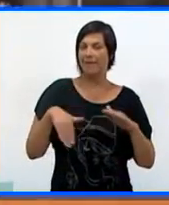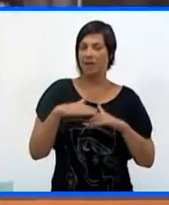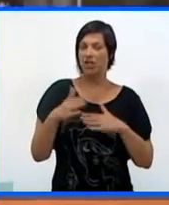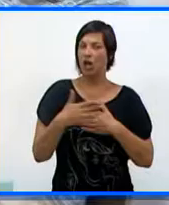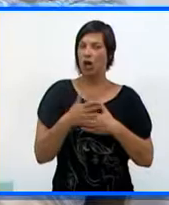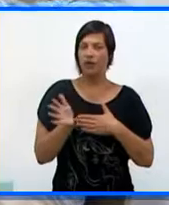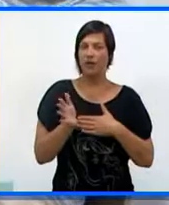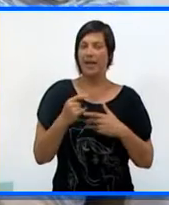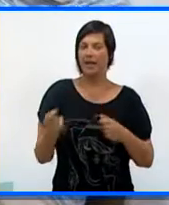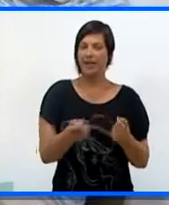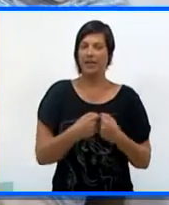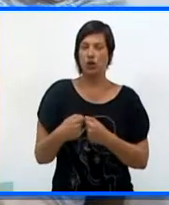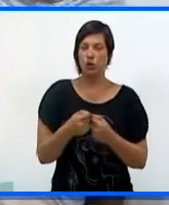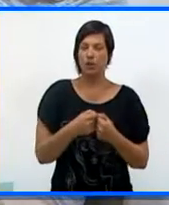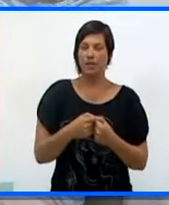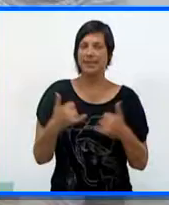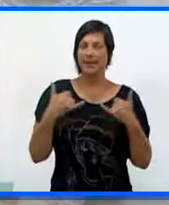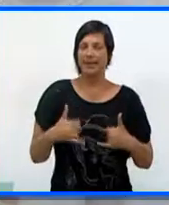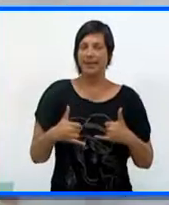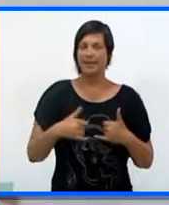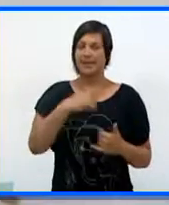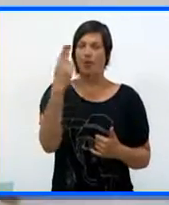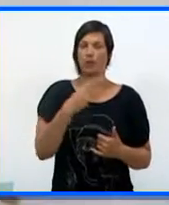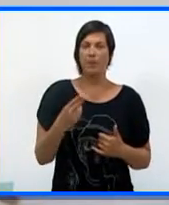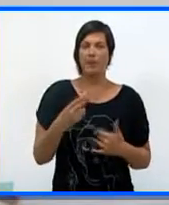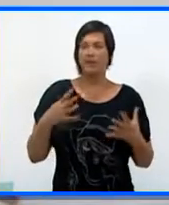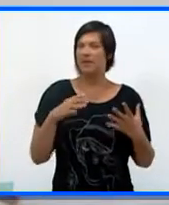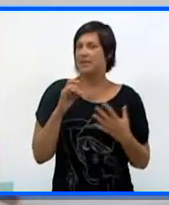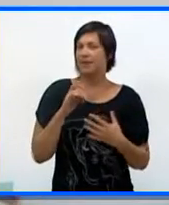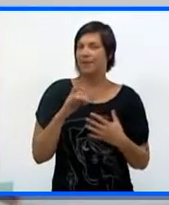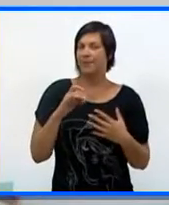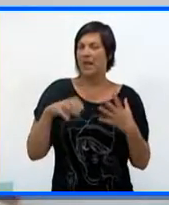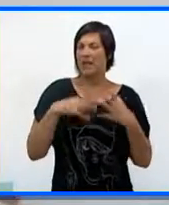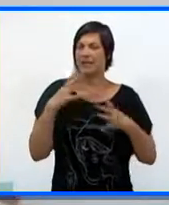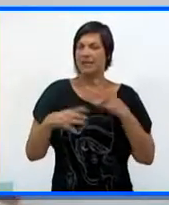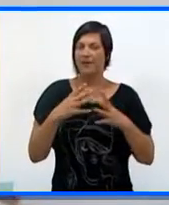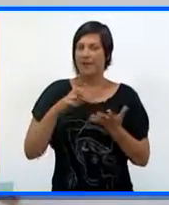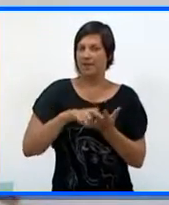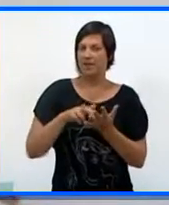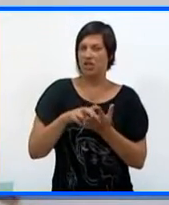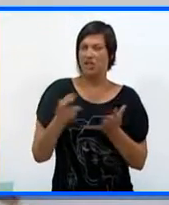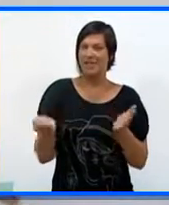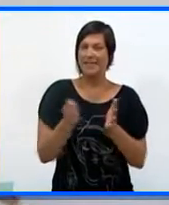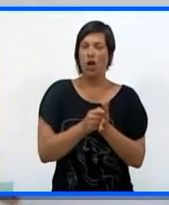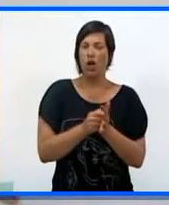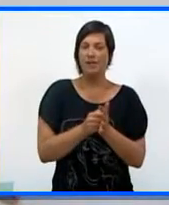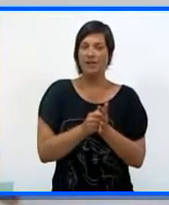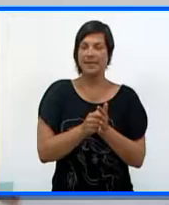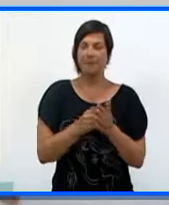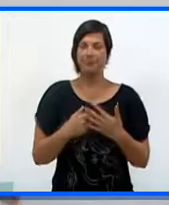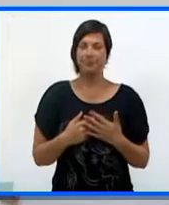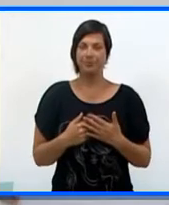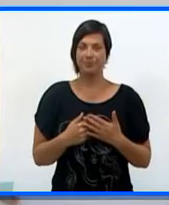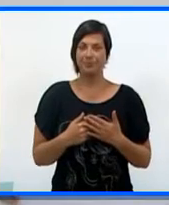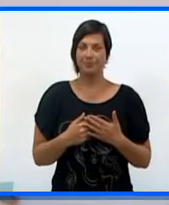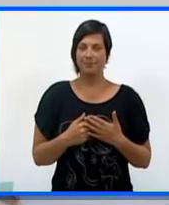više otvoreni, malo više se družili sve, a sad je urbanizacija, sad je sve došlo kao trčanje za novcem